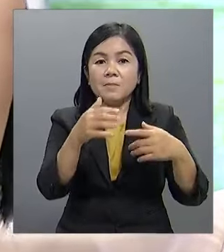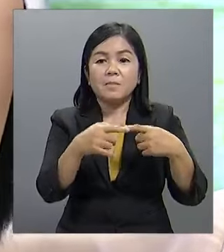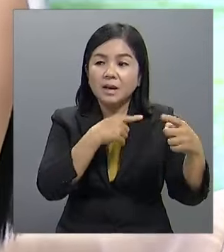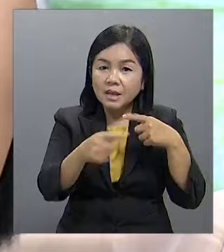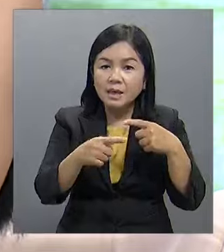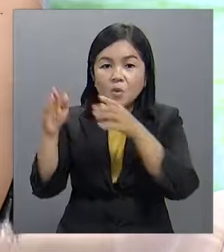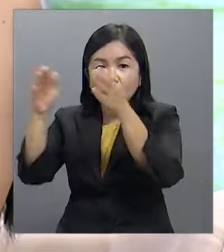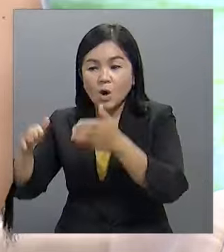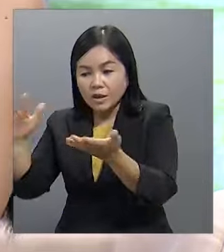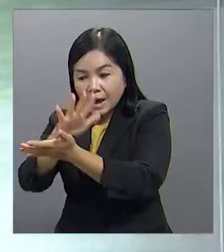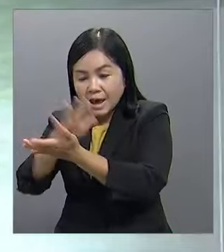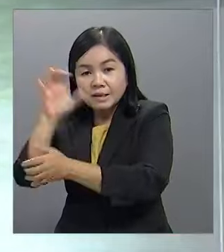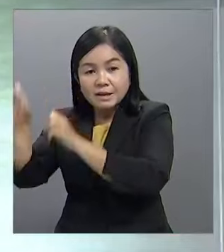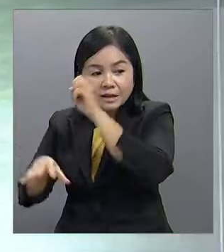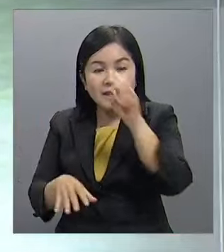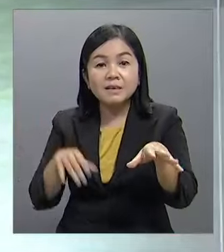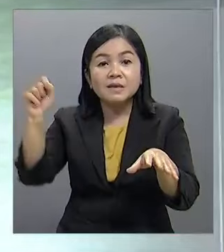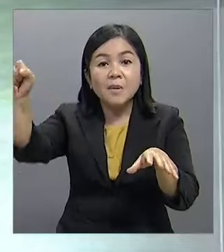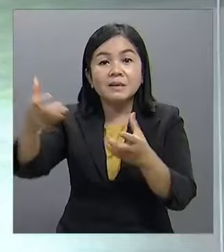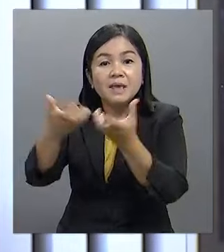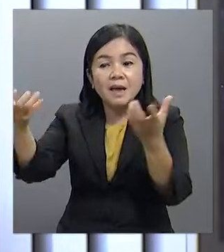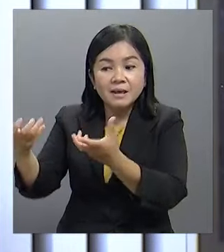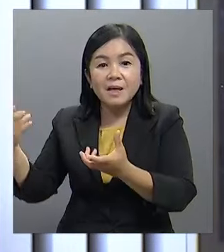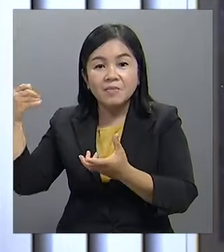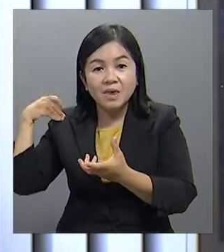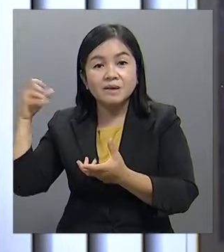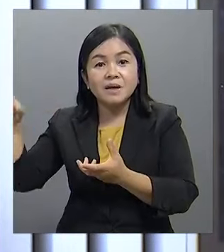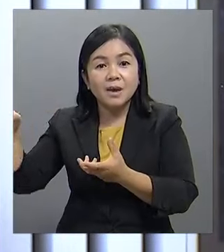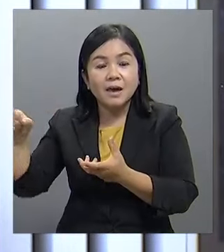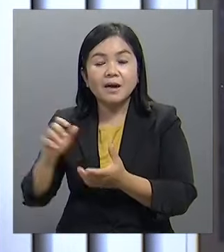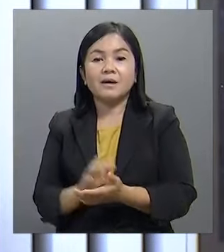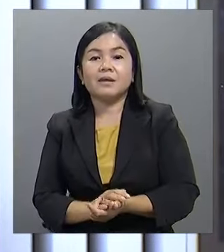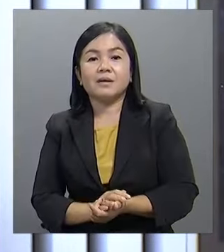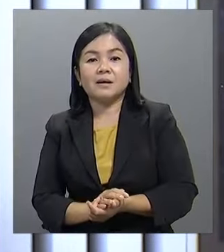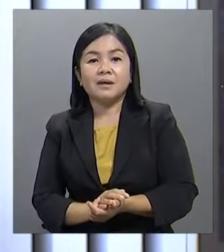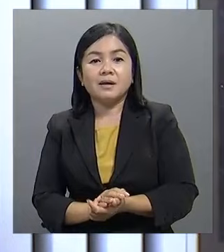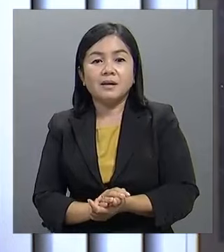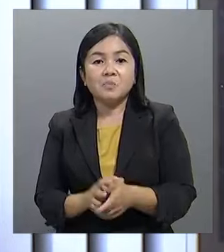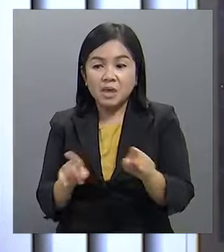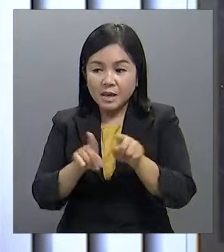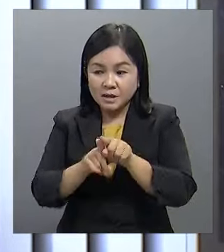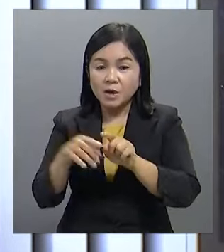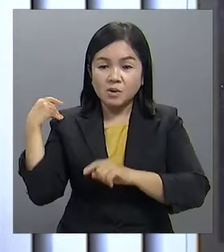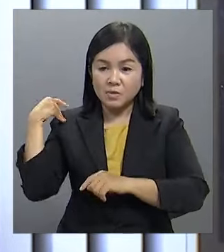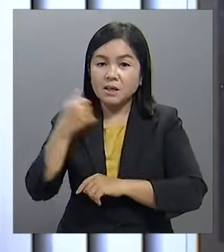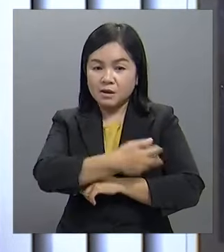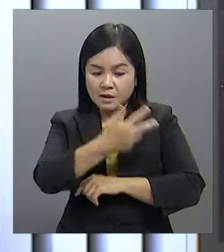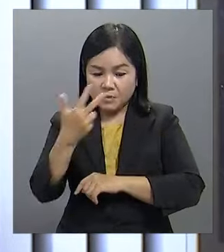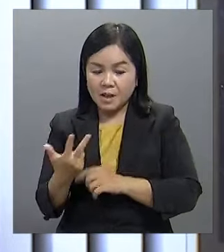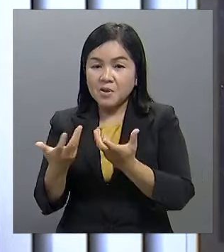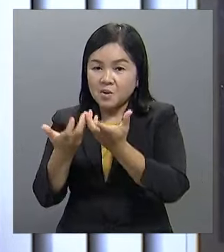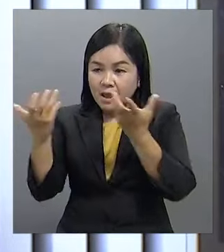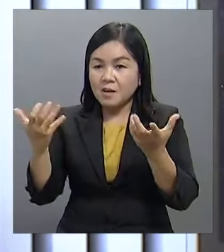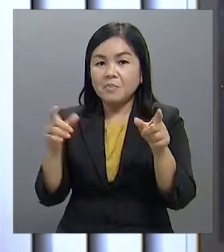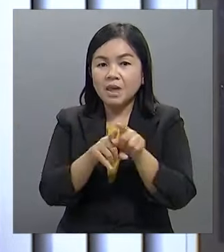เราที่สุดแม่บ้าน แม่บ้านแม่บ้านรักสุด ฝันใจแม่บ้าน ของไทยพีบีเอสจริงๆเขามีนะเราก็จะแยกโซนไว้เลยว่าอันนี้ใส่